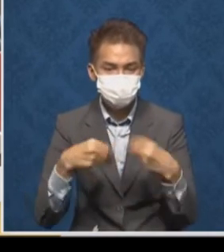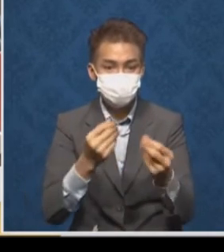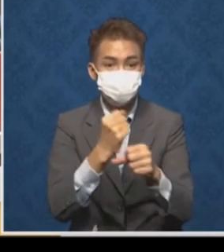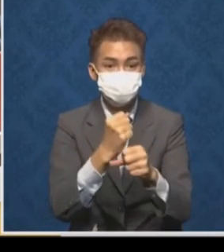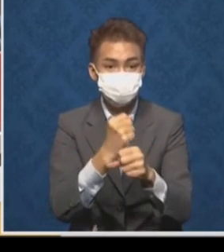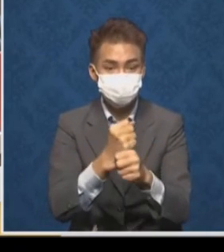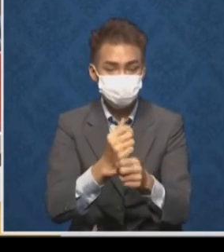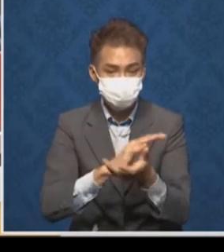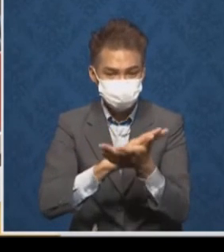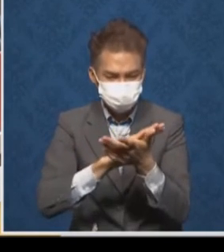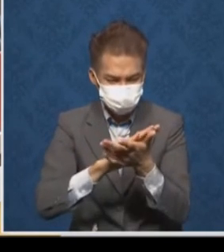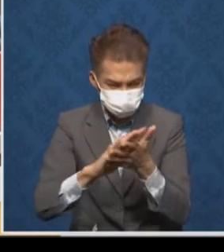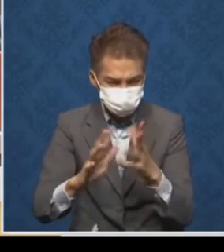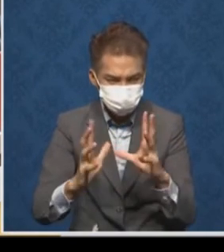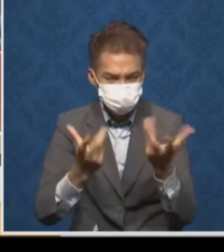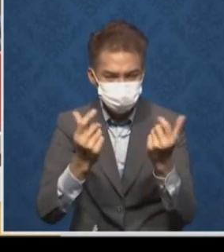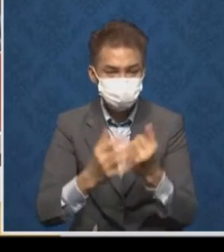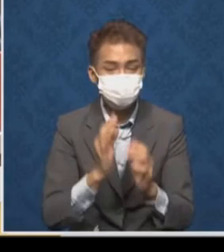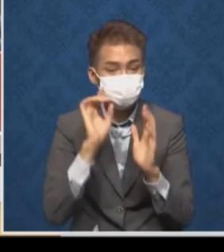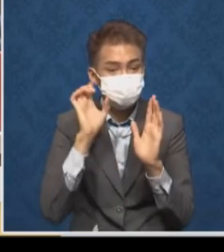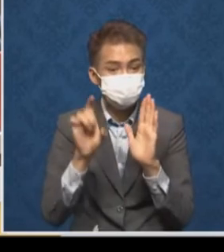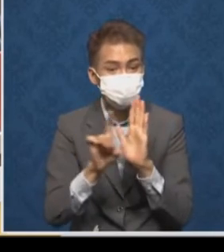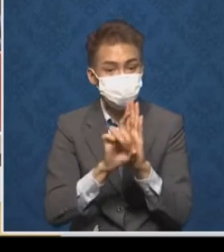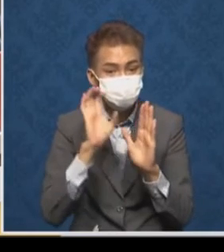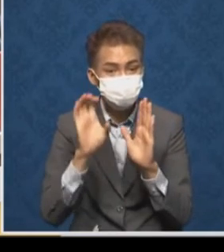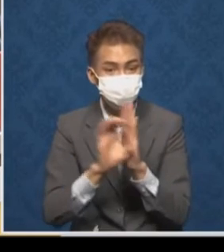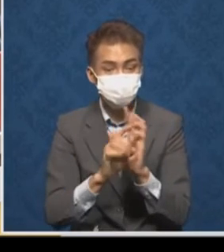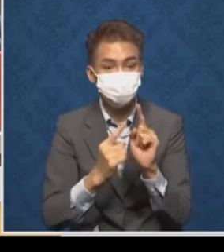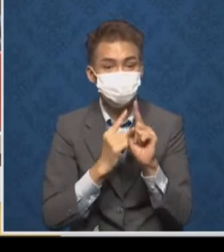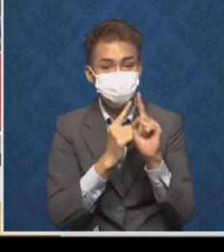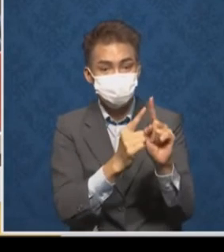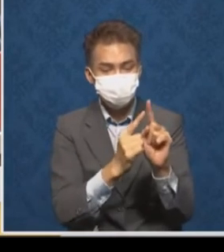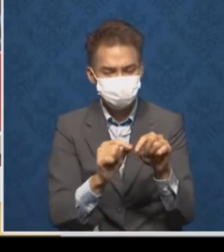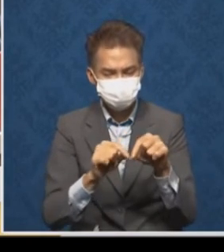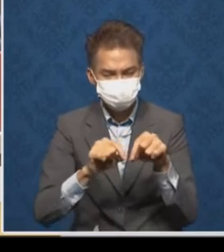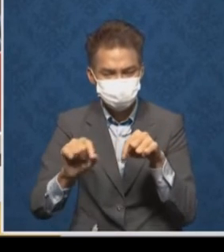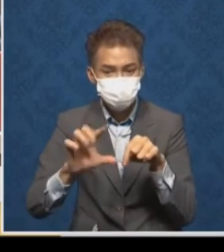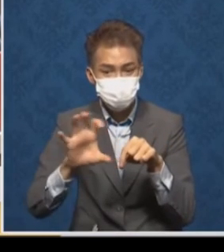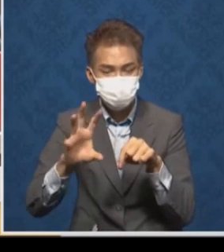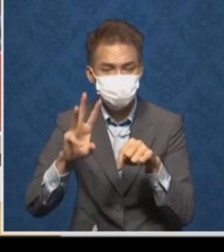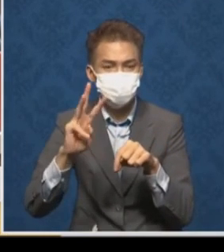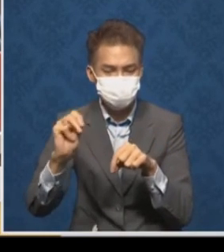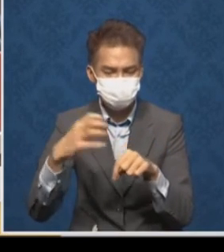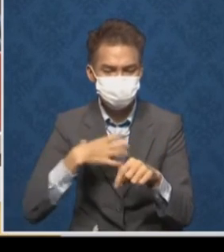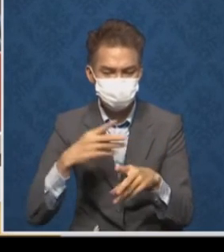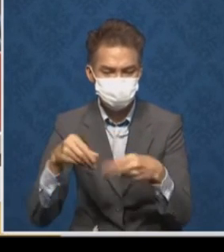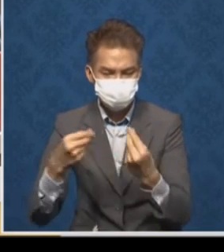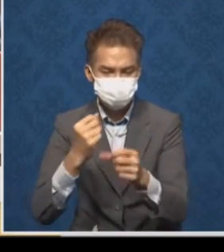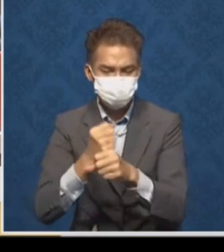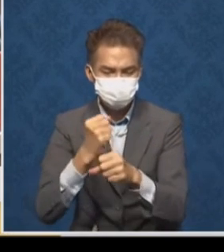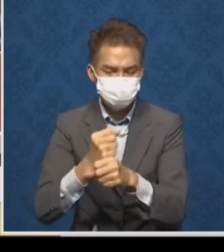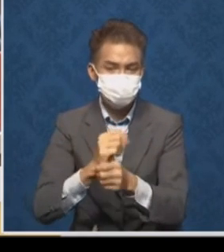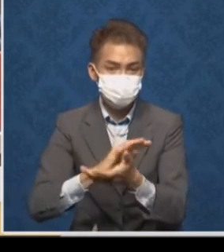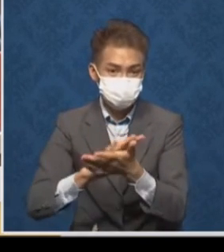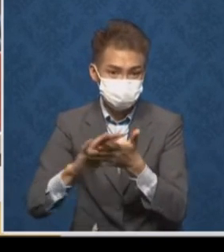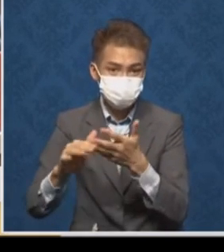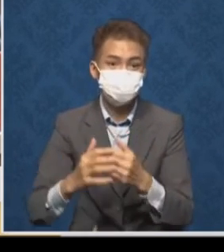พที่ให้ท่านประธานได้ดูนะครับว่ามีการทรุดตัวอีกประมาณ500เมตรอยากให้ทางโยธาธิการจังหวัดราชบุรีดำเนินการก่อสร้างเพิ่มเติม